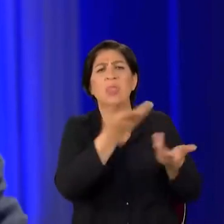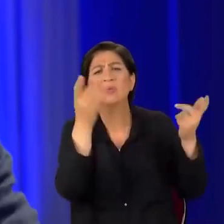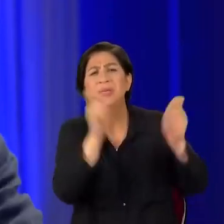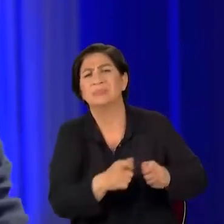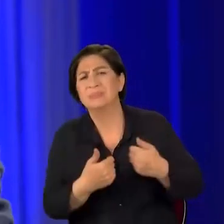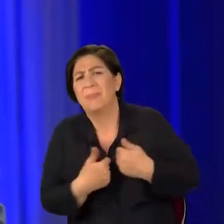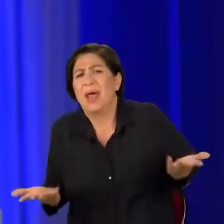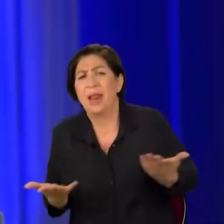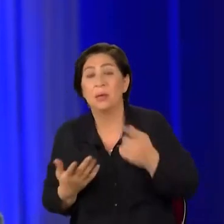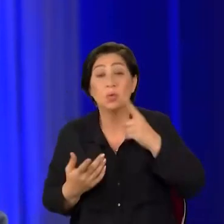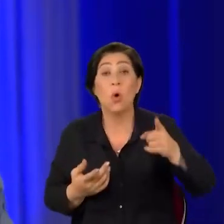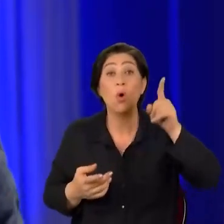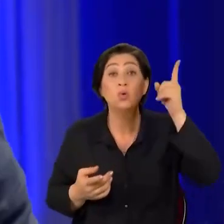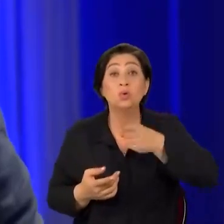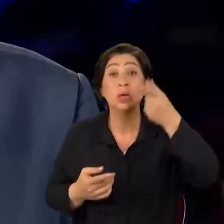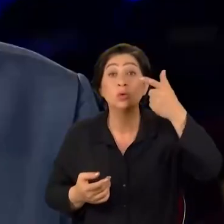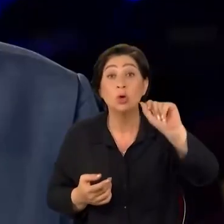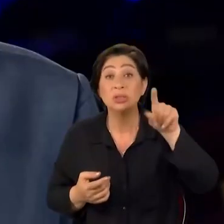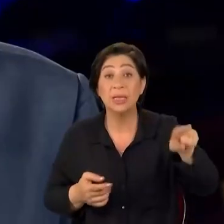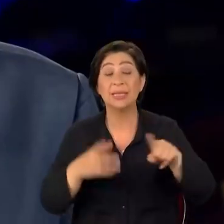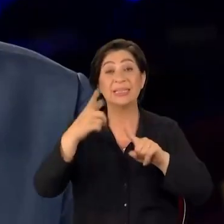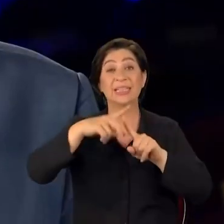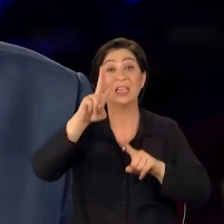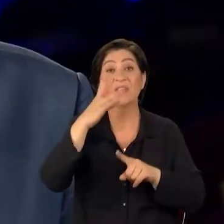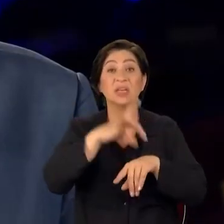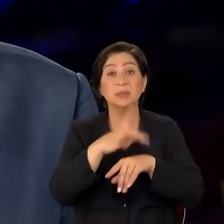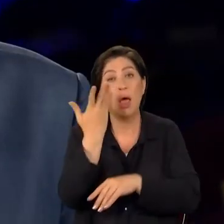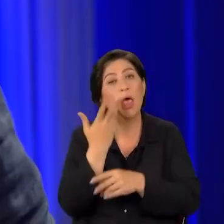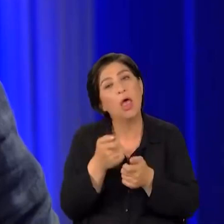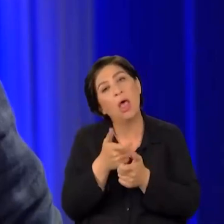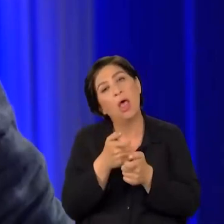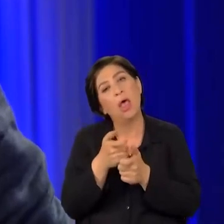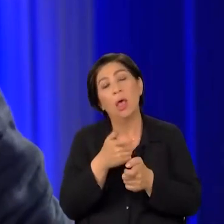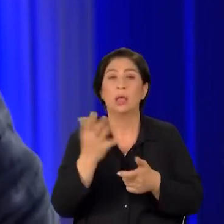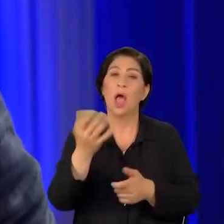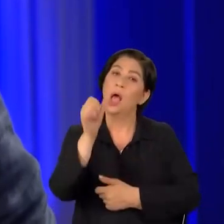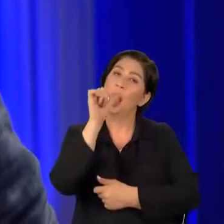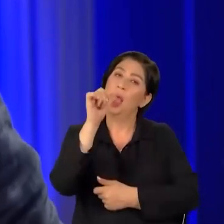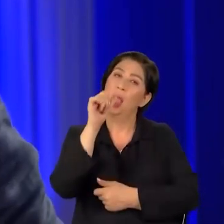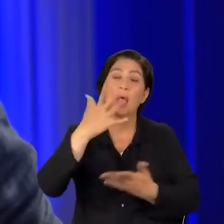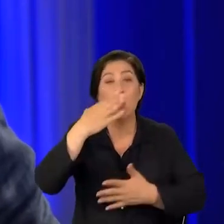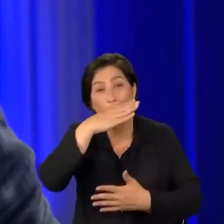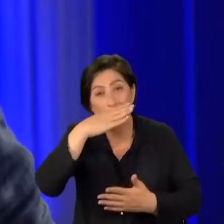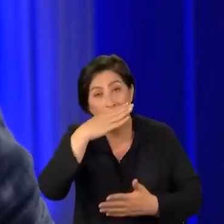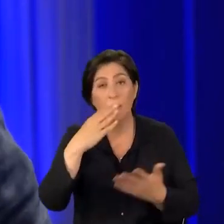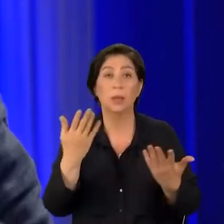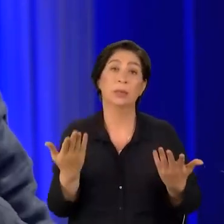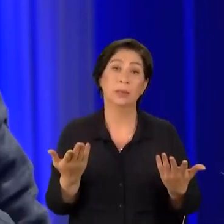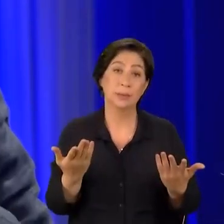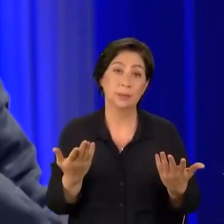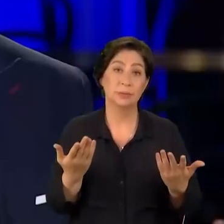diyor. Bakın onların %90'ı ya televizyon hastası oluyor, ya alkolik oluyor, ya uyuşturucu bağımlısı